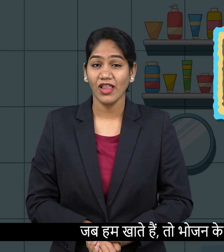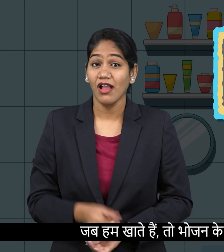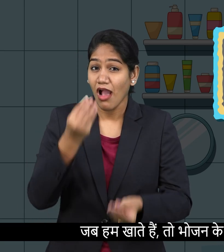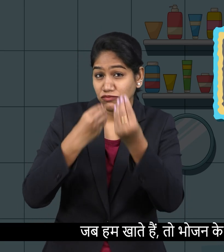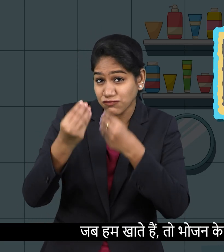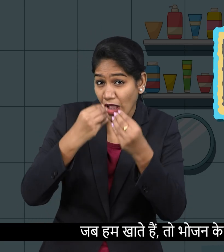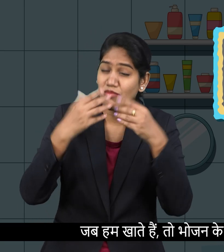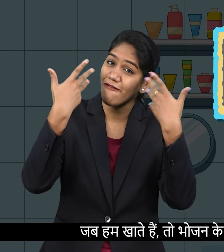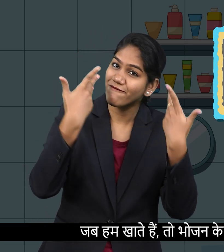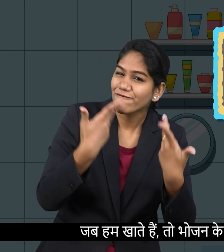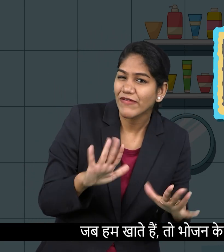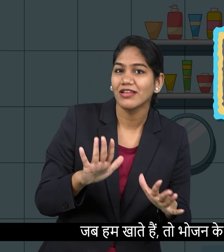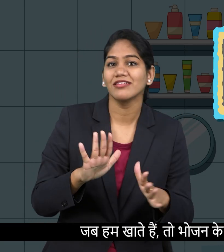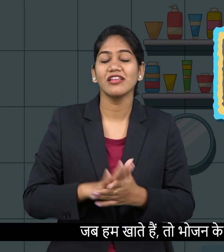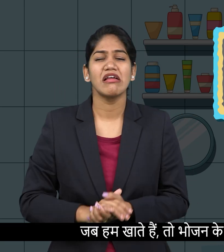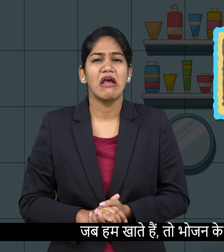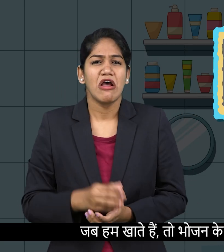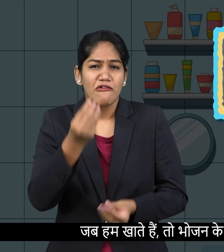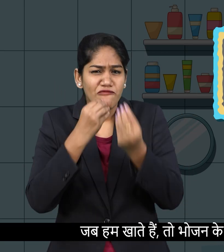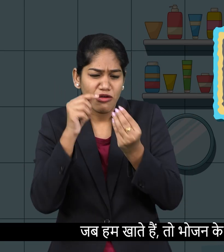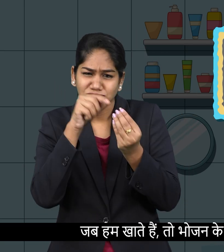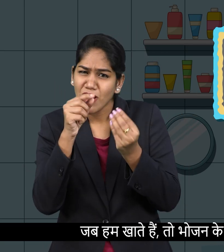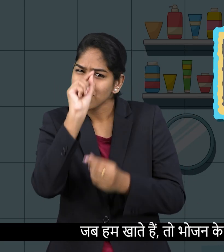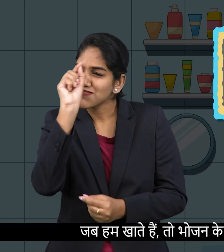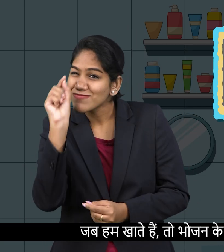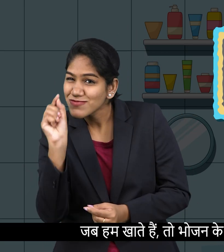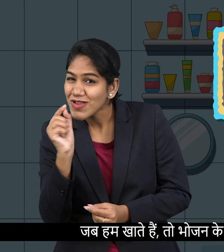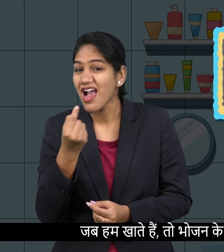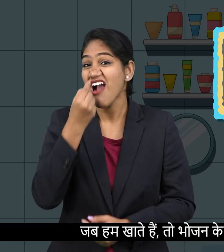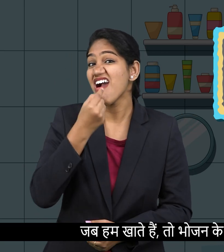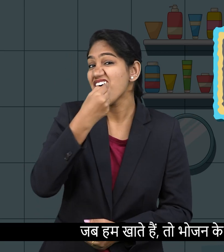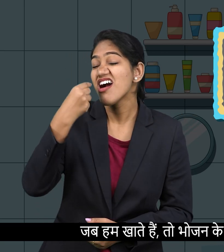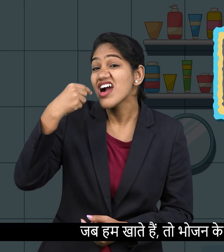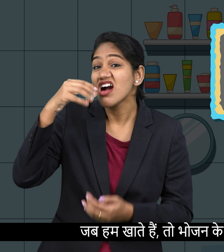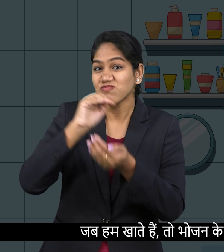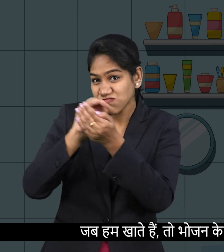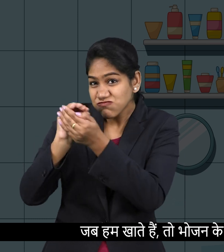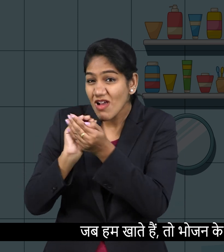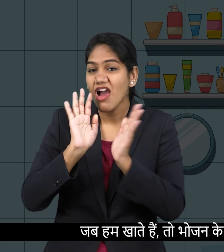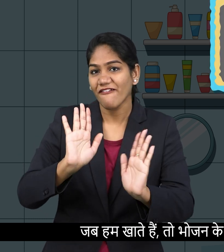जब हम खाते हैं तो भोजन के छोटे छोटे टुकड़े हमारे मुंह में फंस सकते हैं।